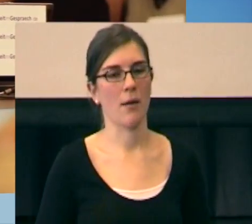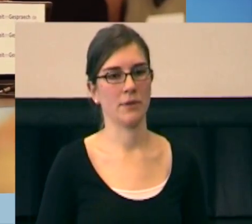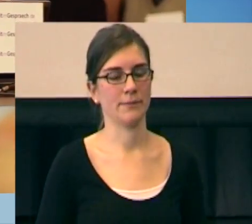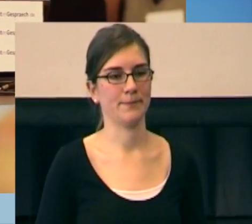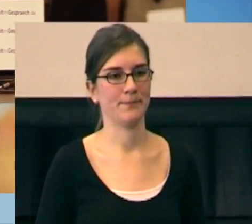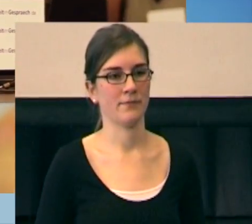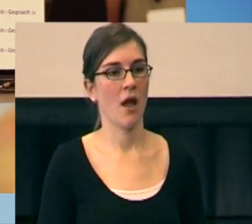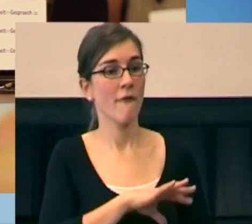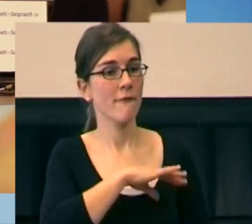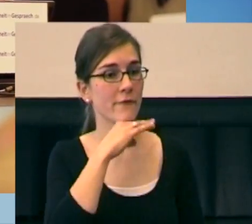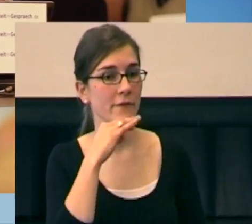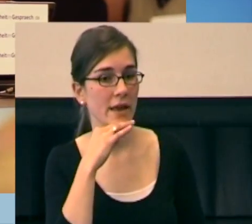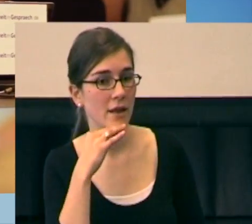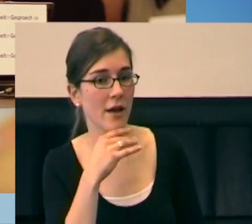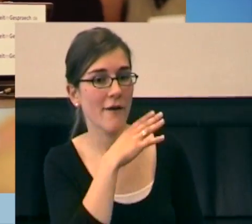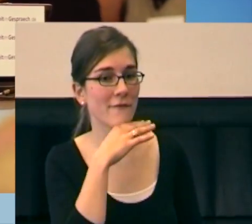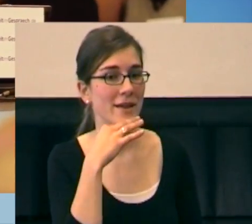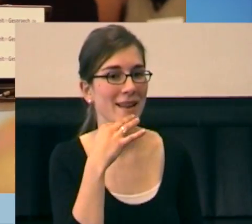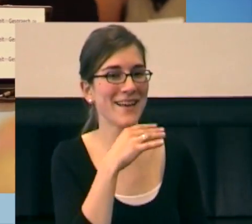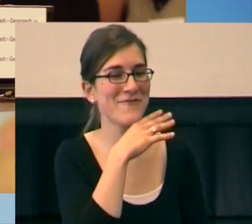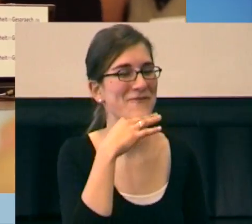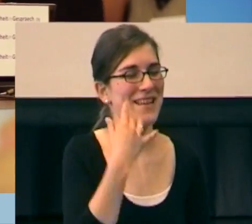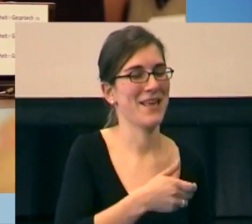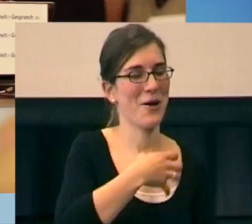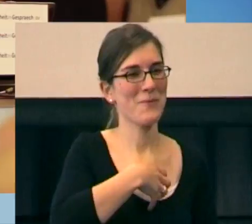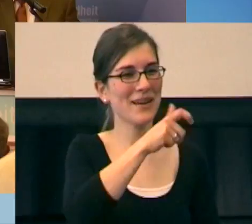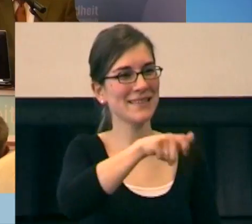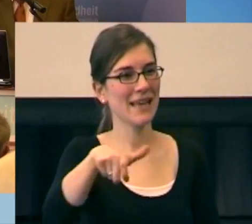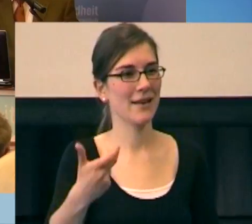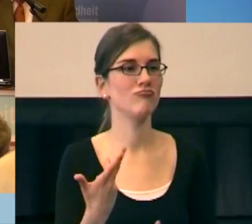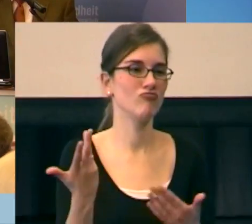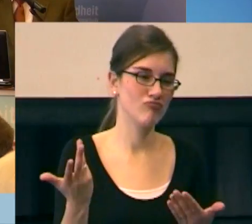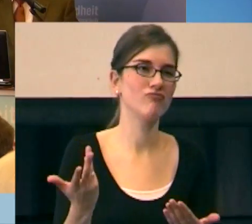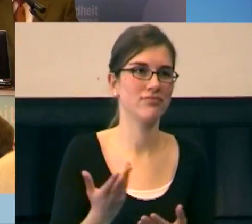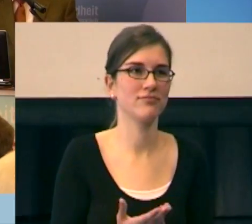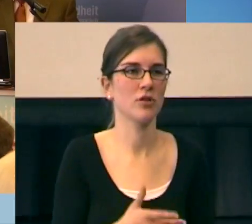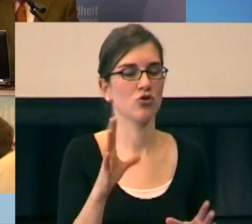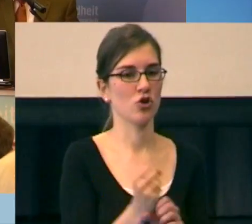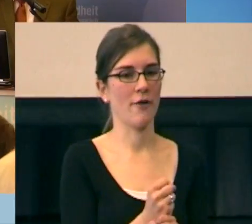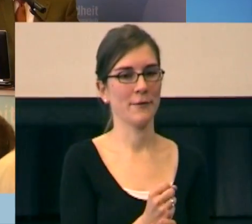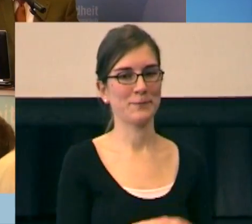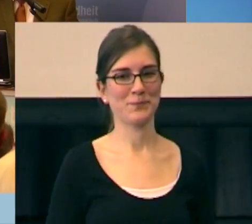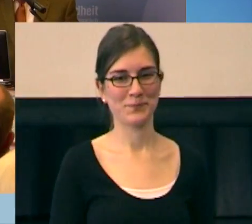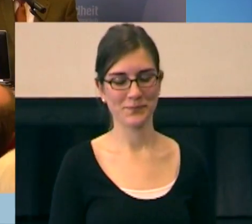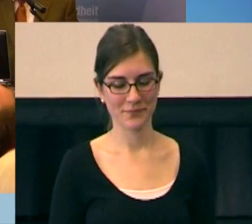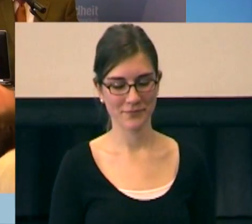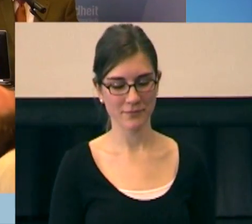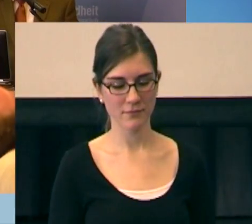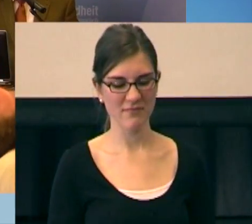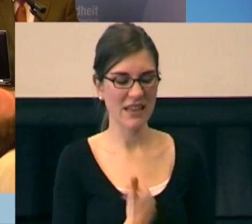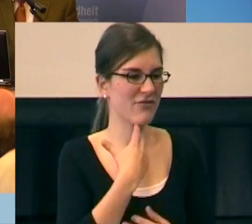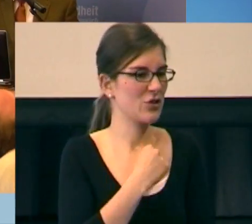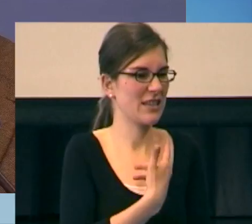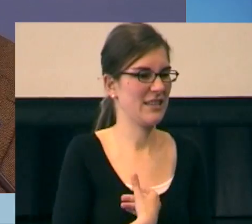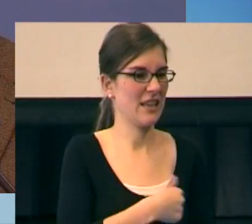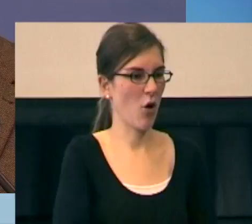viel, viel früher, aber es kann bis zu einem Jahr dauern, bis das Optimum an Kontinenz erreicht ist. Ich will Sie jetzt hier nicht mit den OP-Schritten,